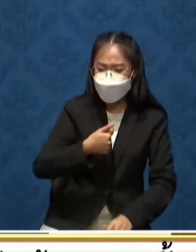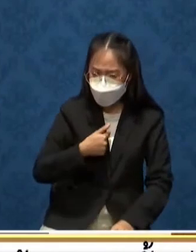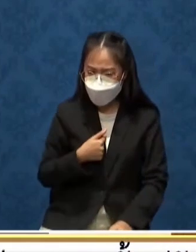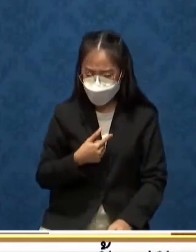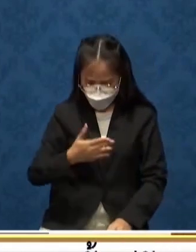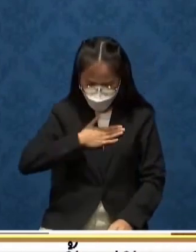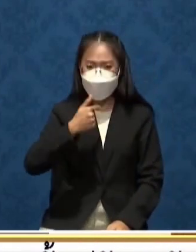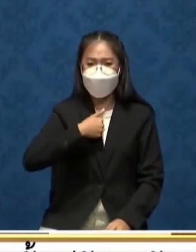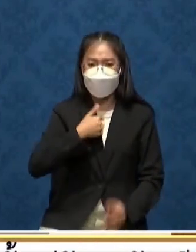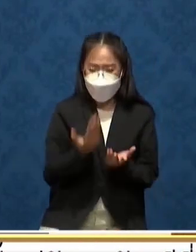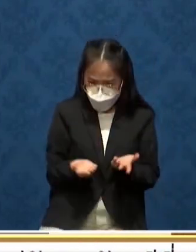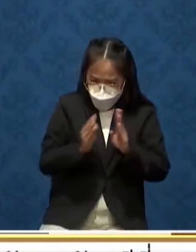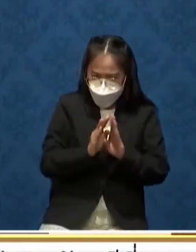ล่